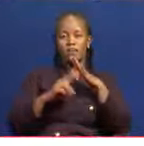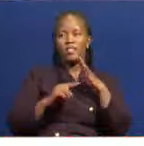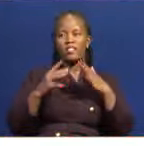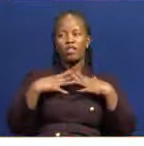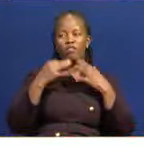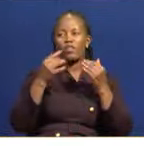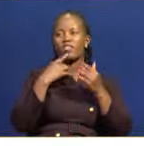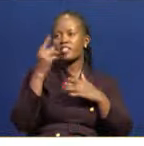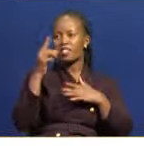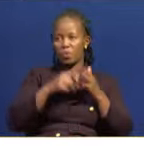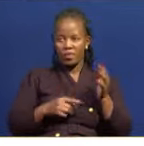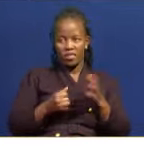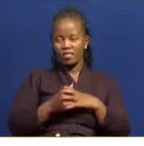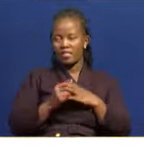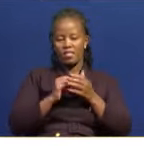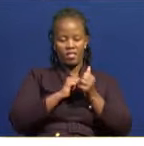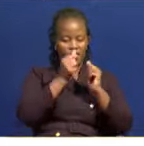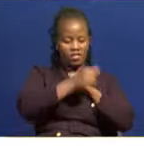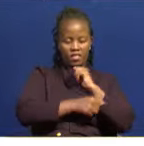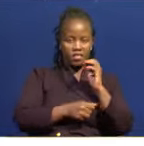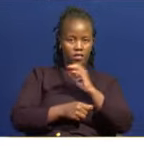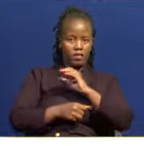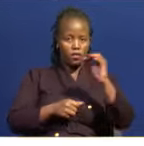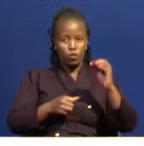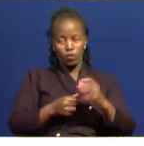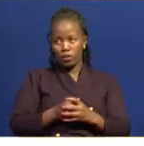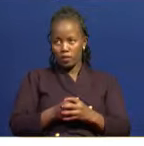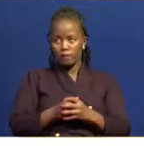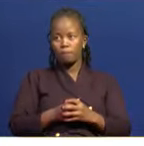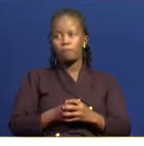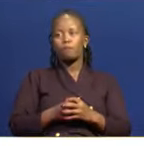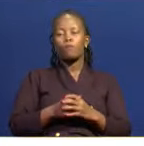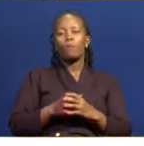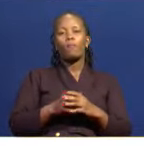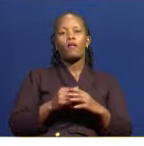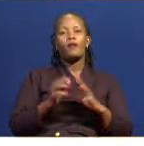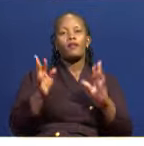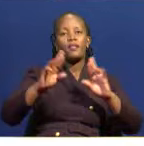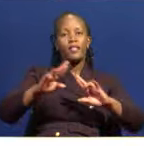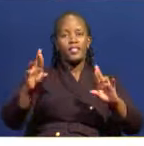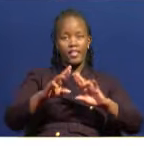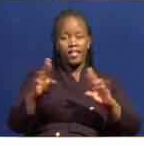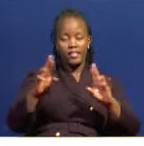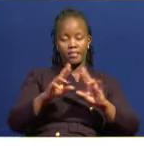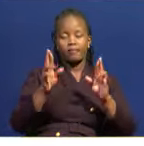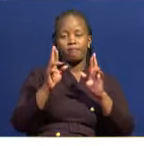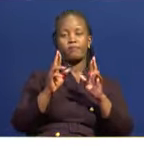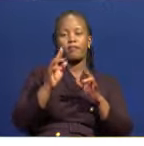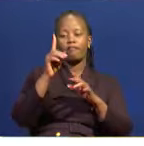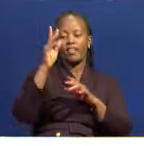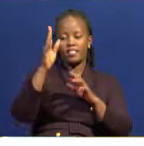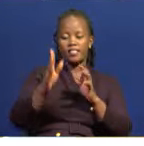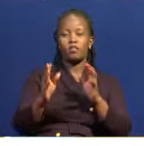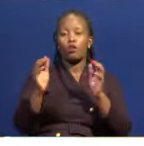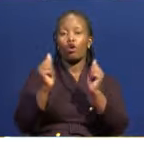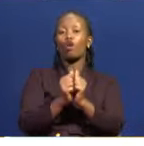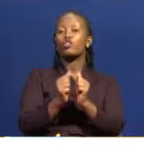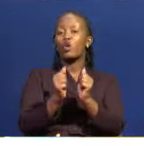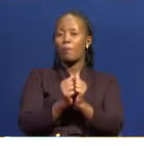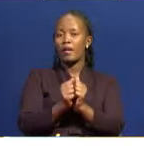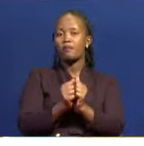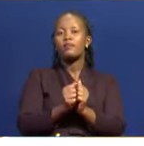nyuma. As far as readiness for 1st of October is concerned, I think we